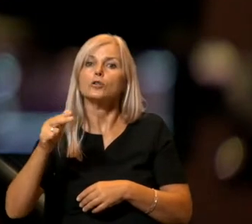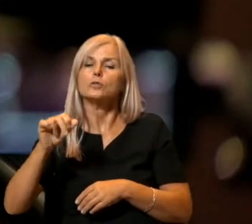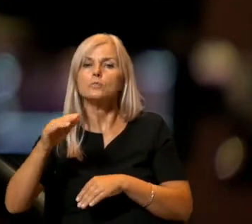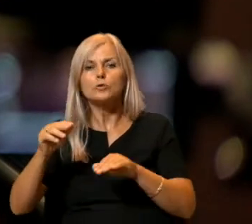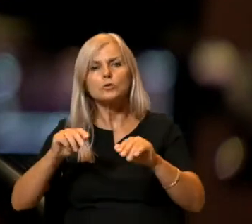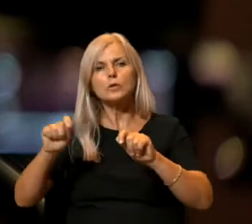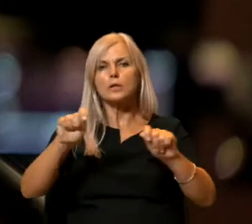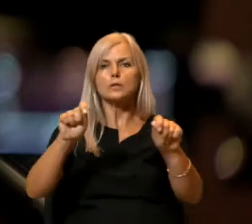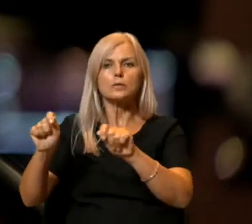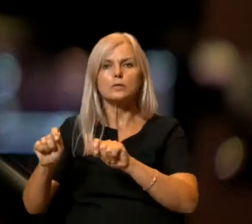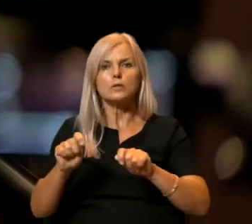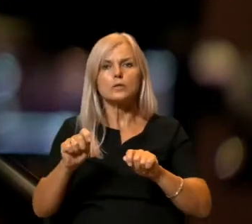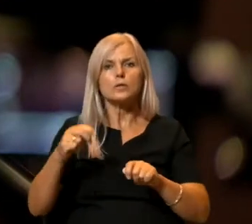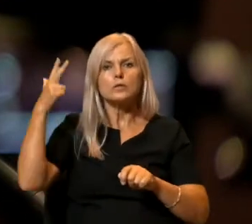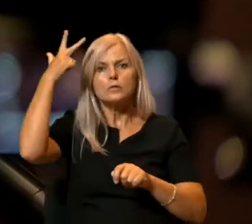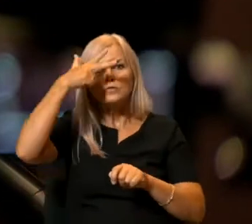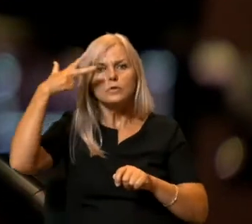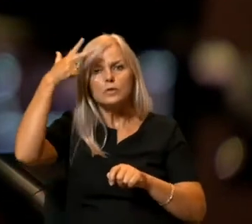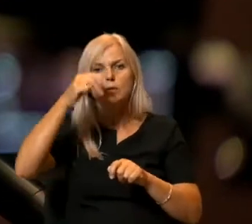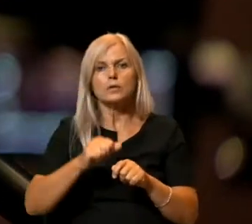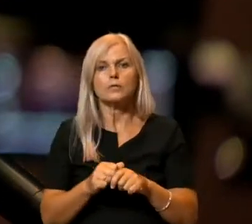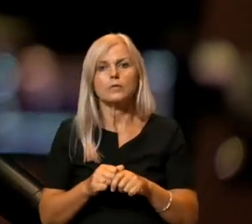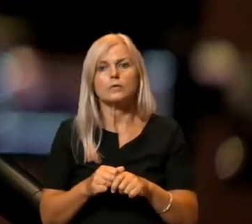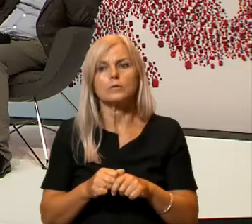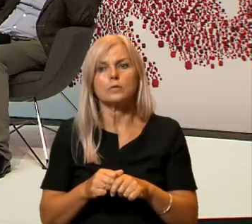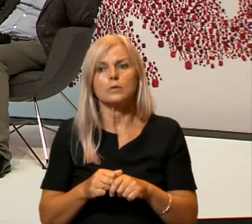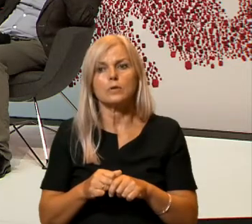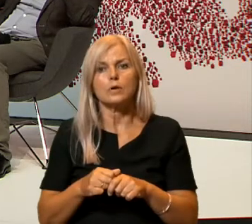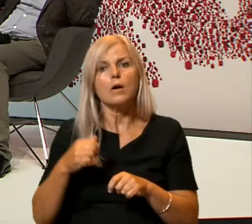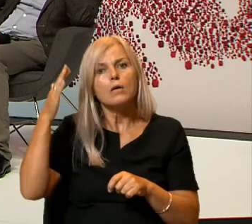filozofią polityczną Chantal